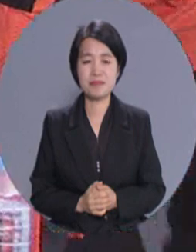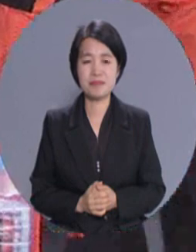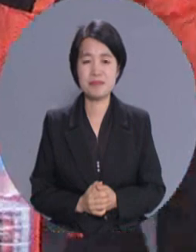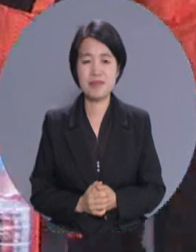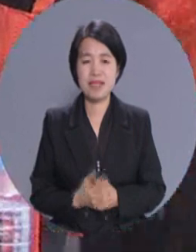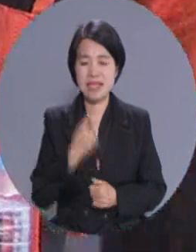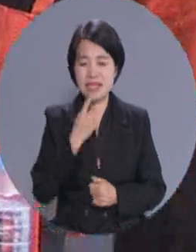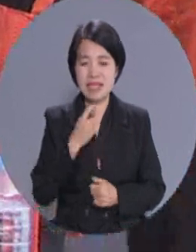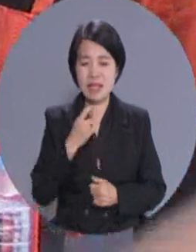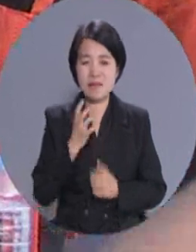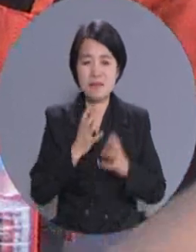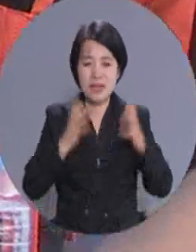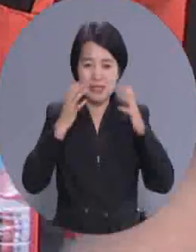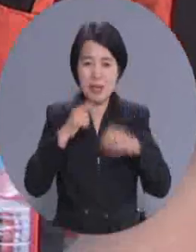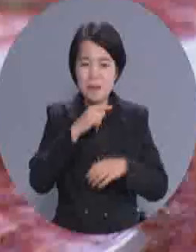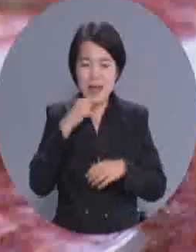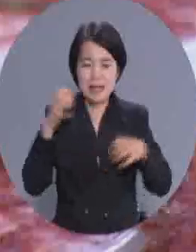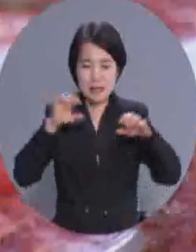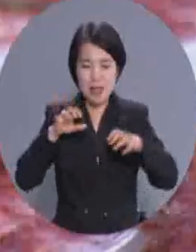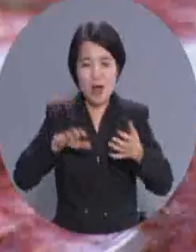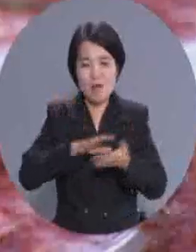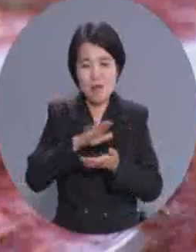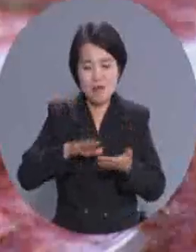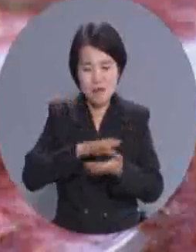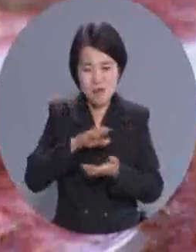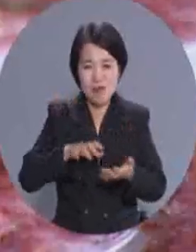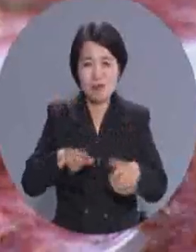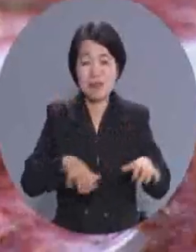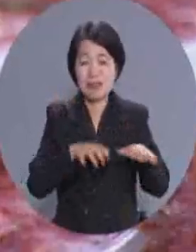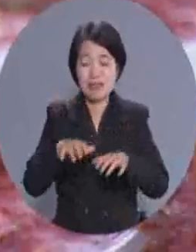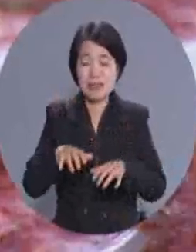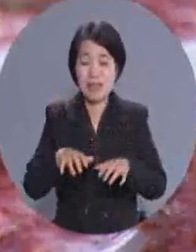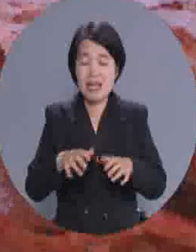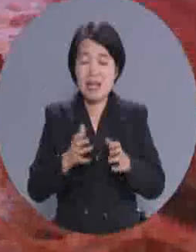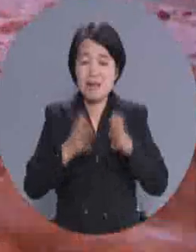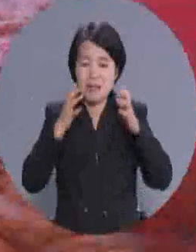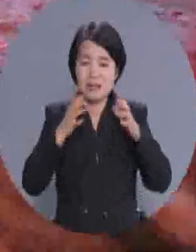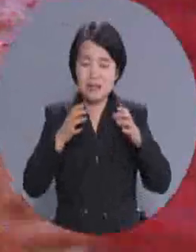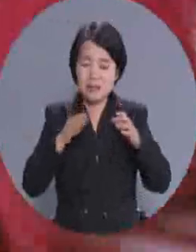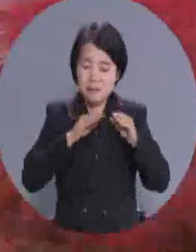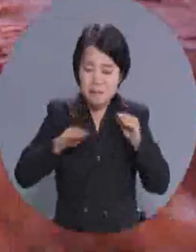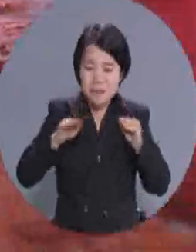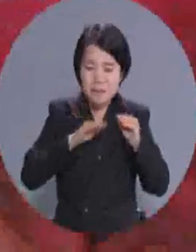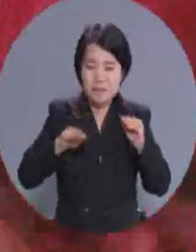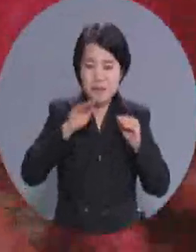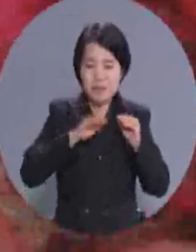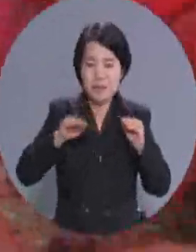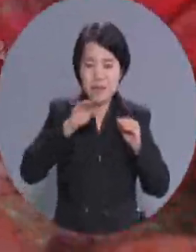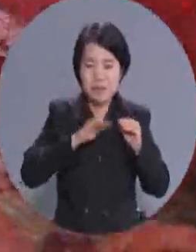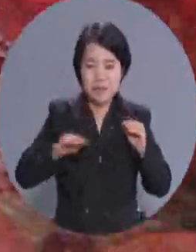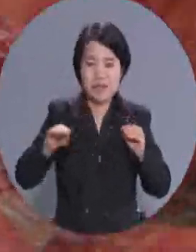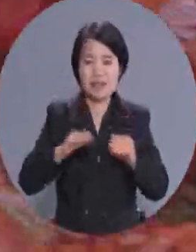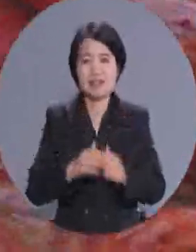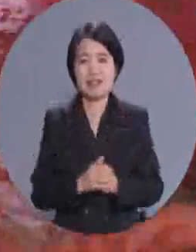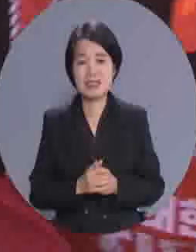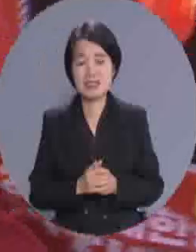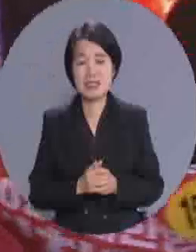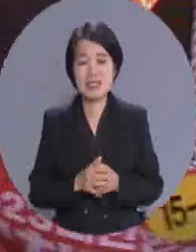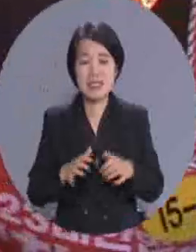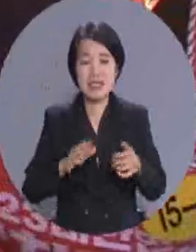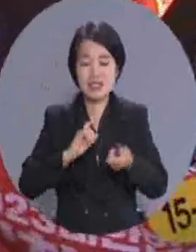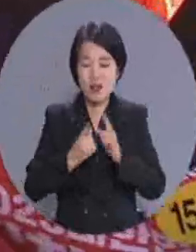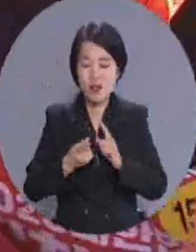하얀 배추에 빨간 양념이 버무려집니다. 배추 사이사이에 꼼꼼히 양념을 바릅니다. 김치를